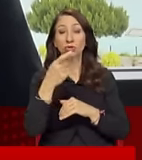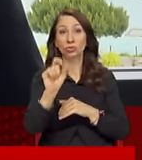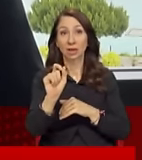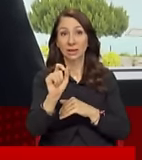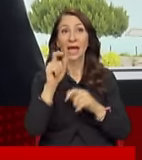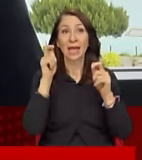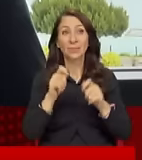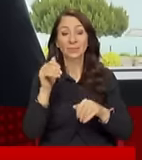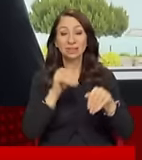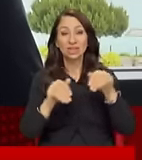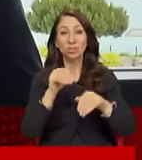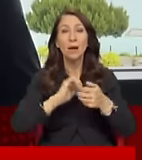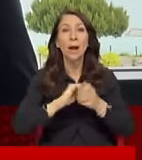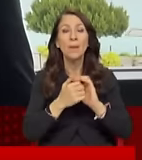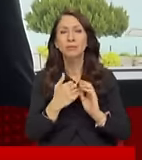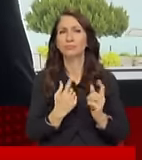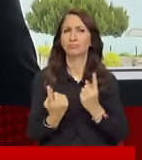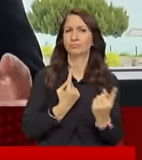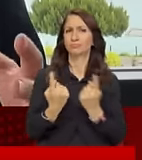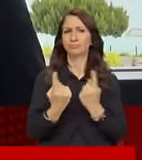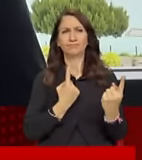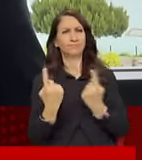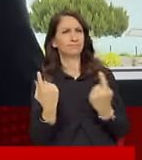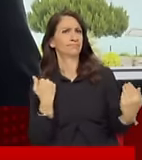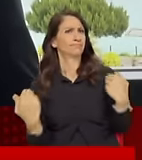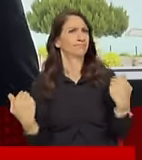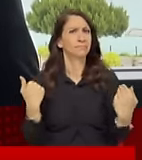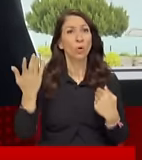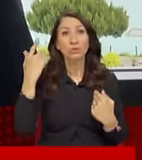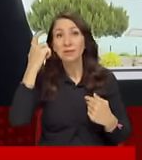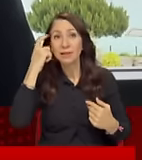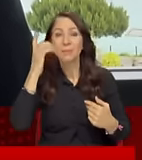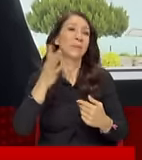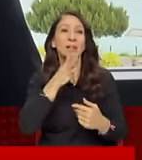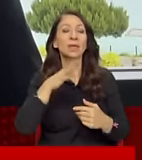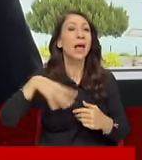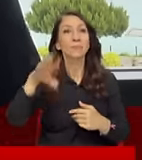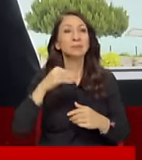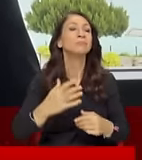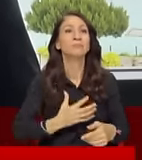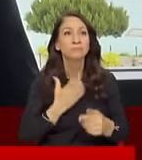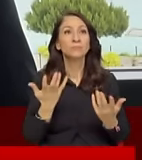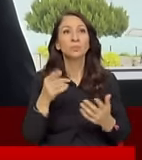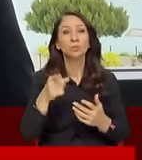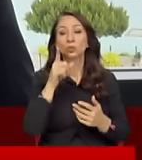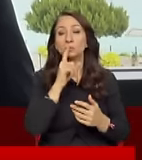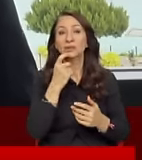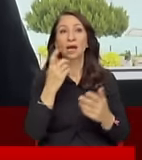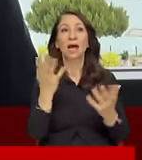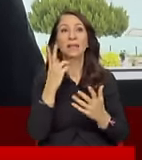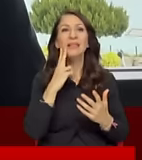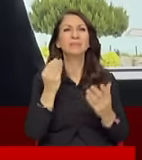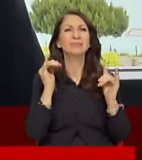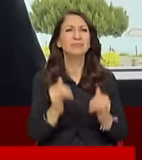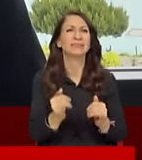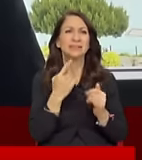%90'ı yaptığımız seçim kampanyasında karşılaştığımız insanlar, önceden tanıdığımız, bildiğimiz hepsi maalesef bu yüzyılda hala